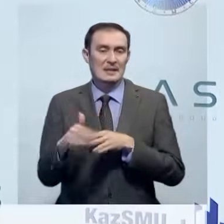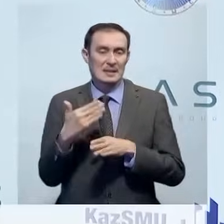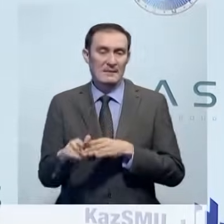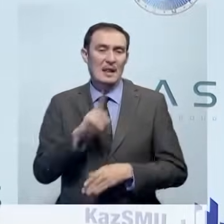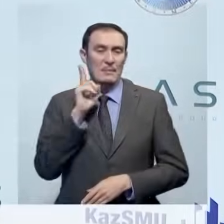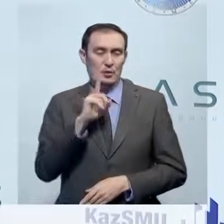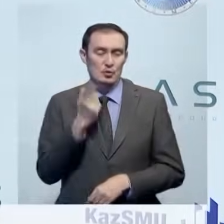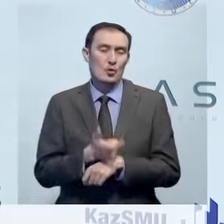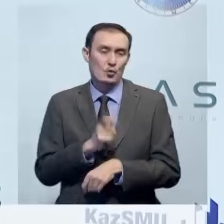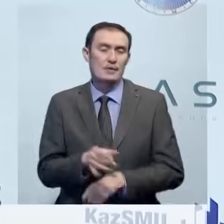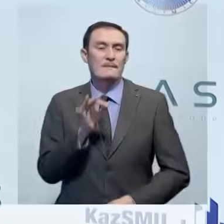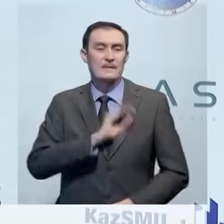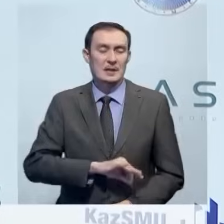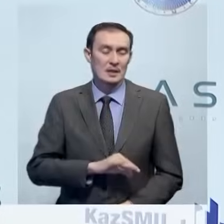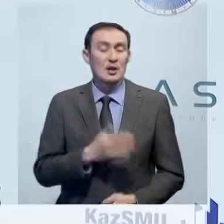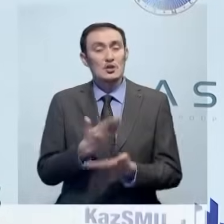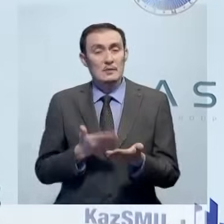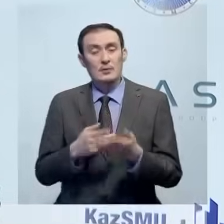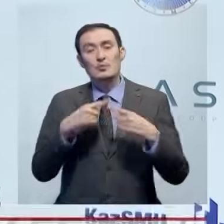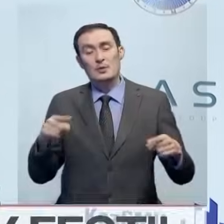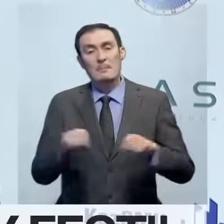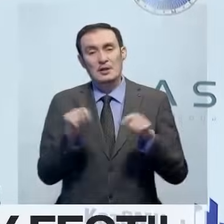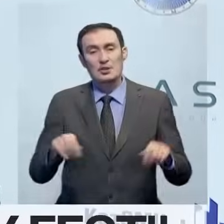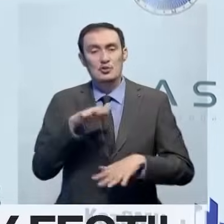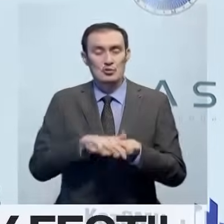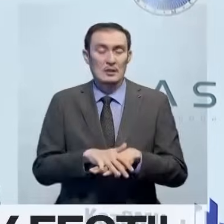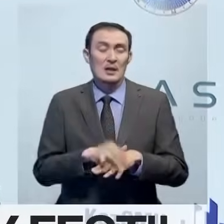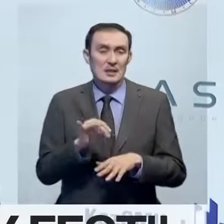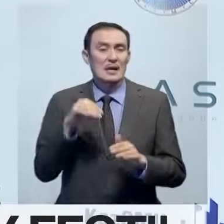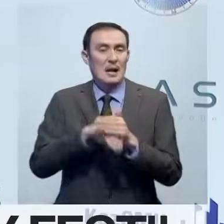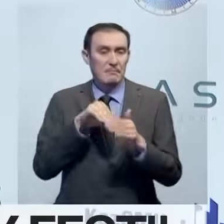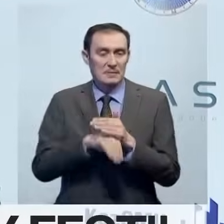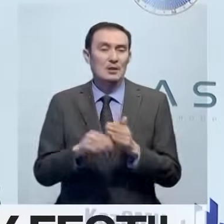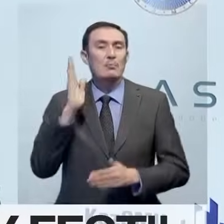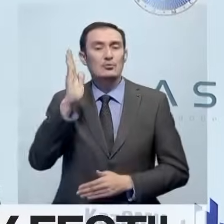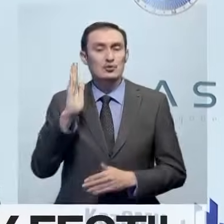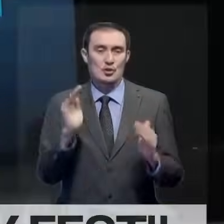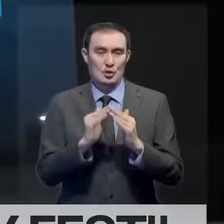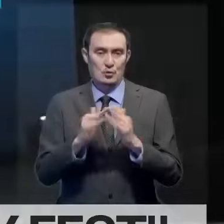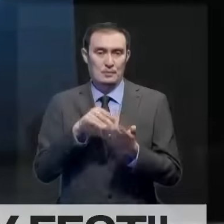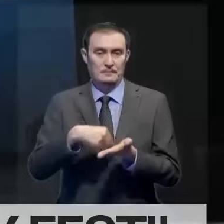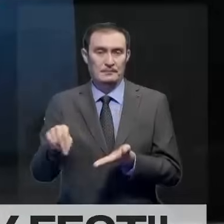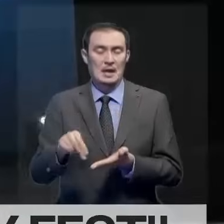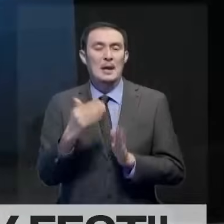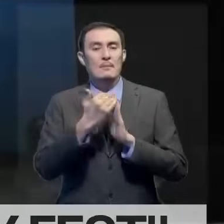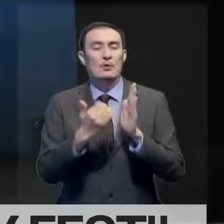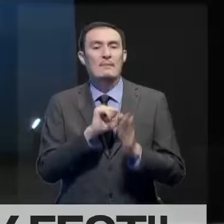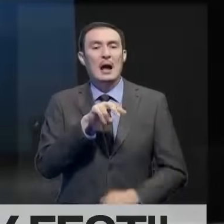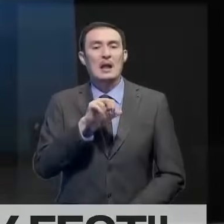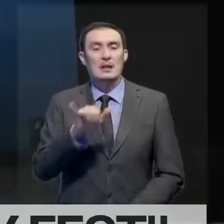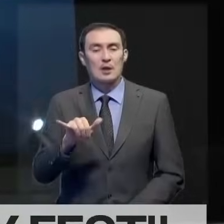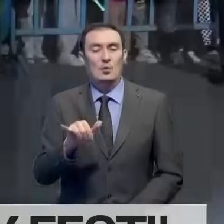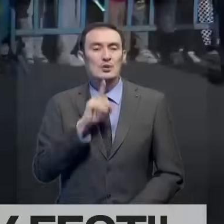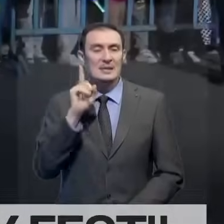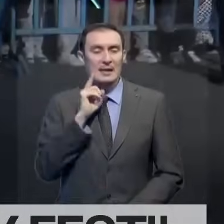для молодежи очень выгодные. Советую и другим открыть счет в этом банке и копить на будущее жилье. Программа «Алатау жастары»